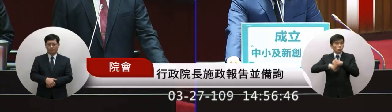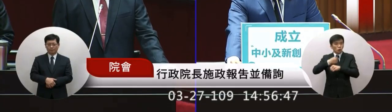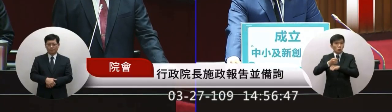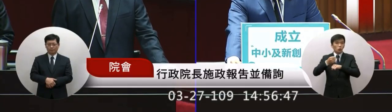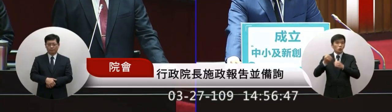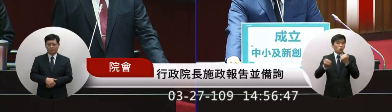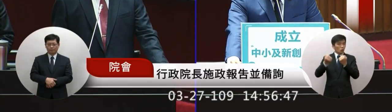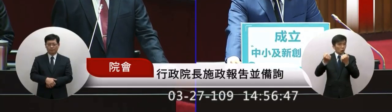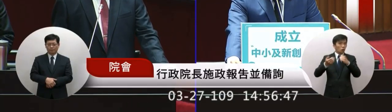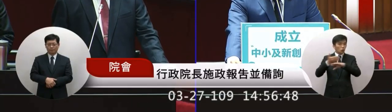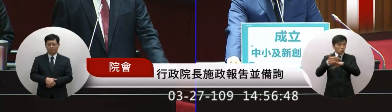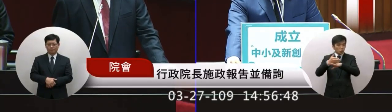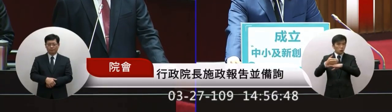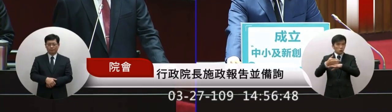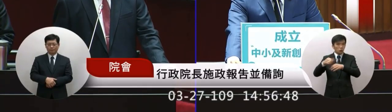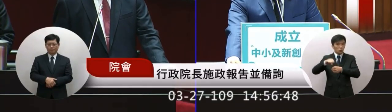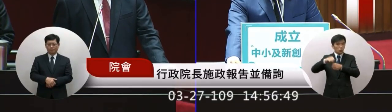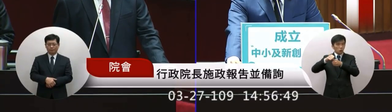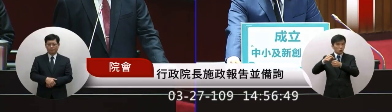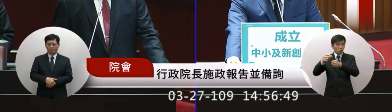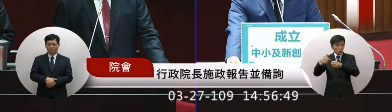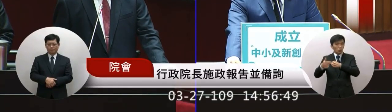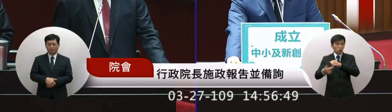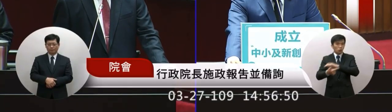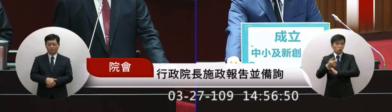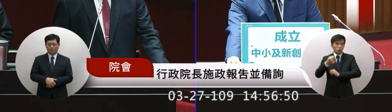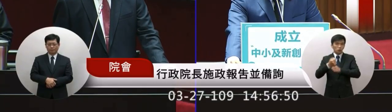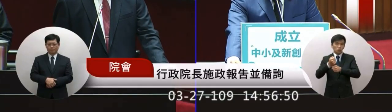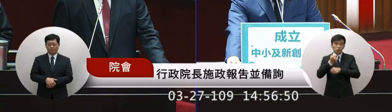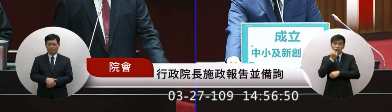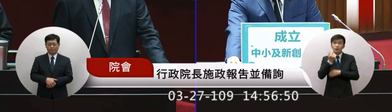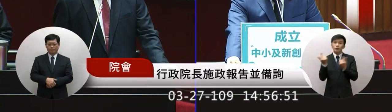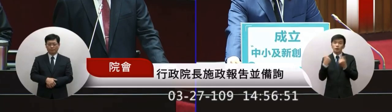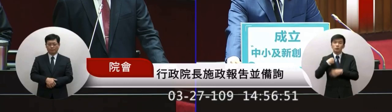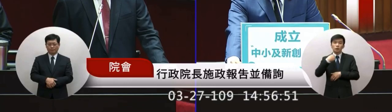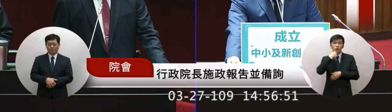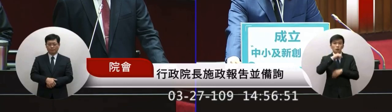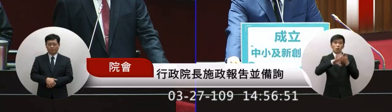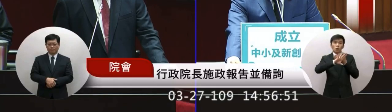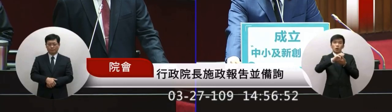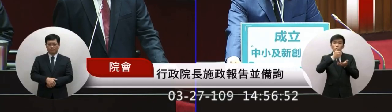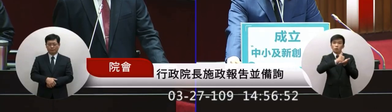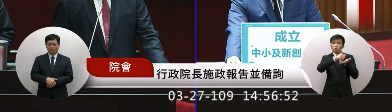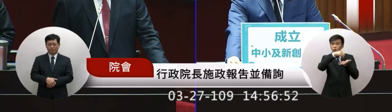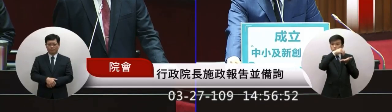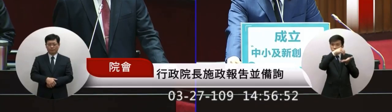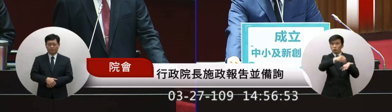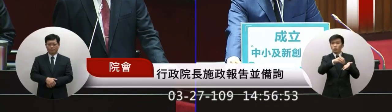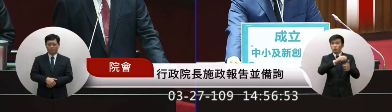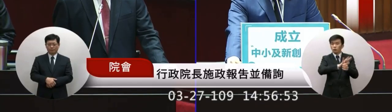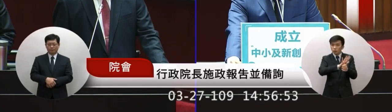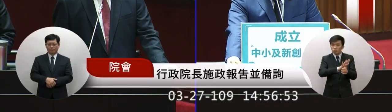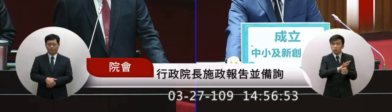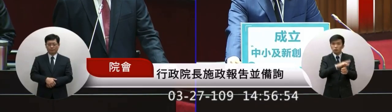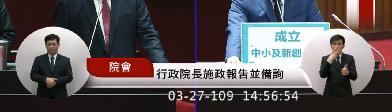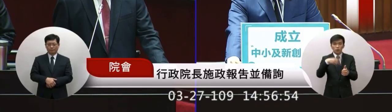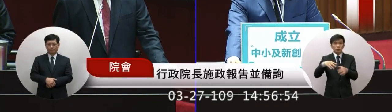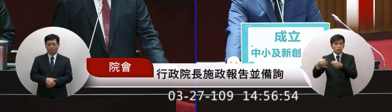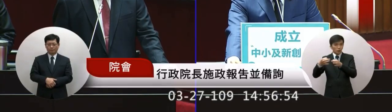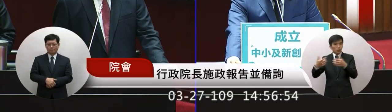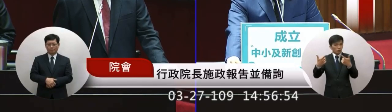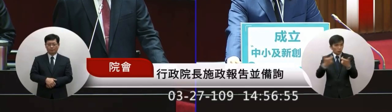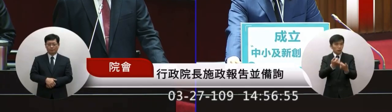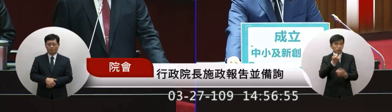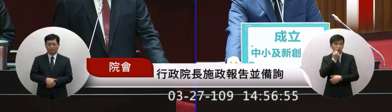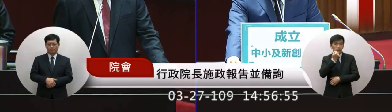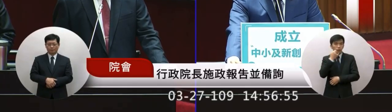次，还有包括我们这次的数位经济，我们的本土外送平台跟我们的店家合作之外，其实也要把数位区块